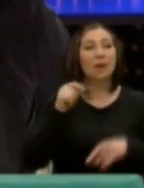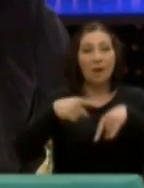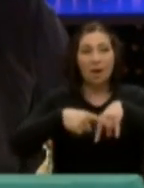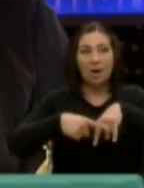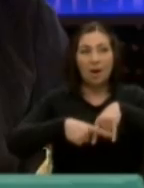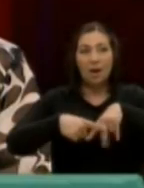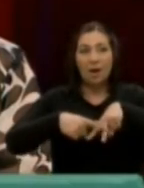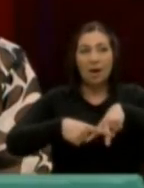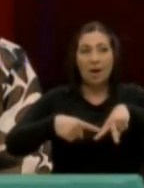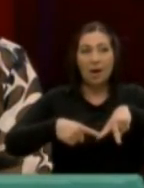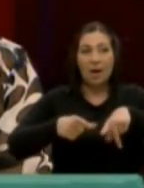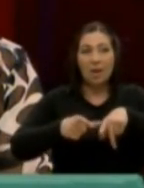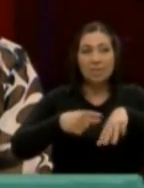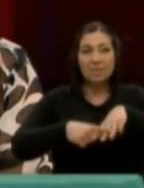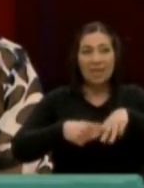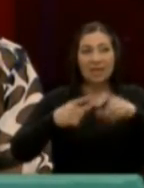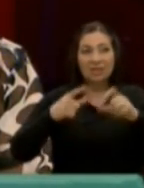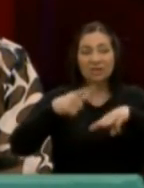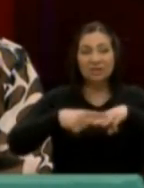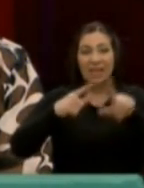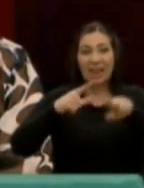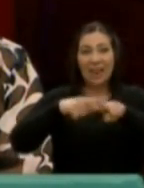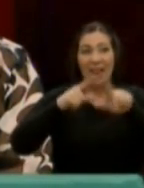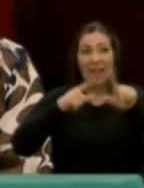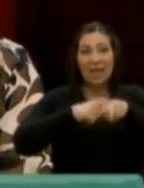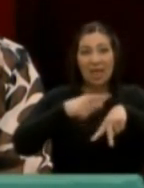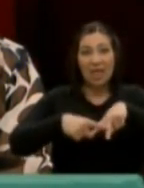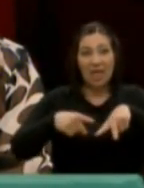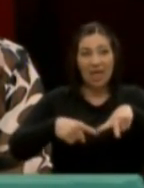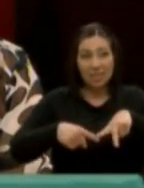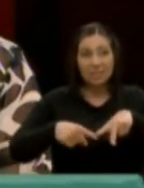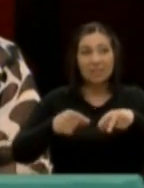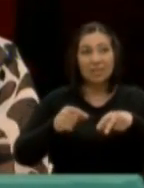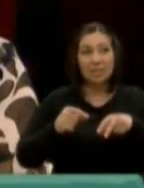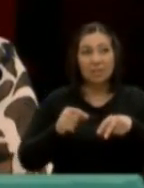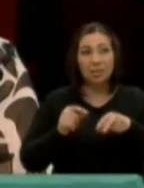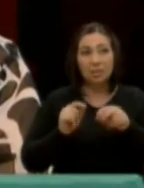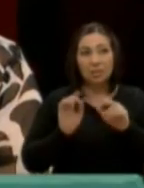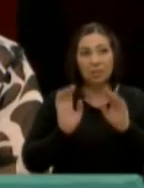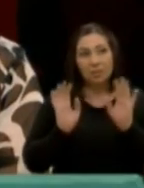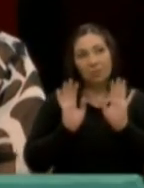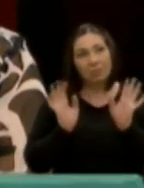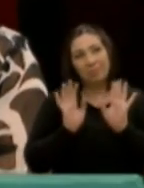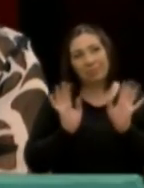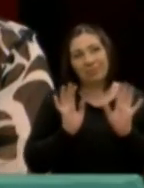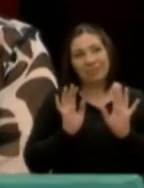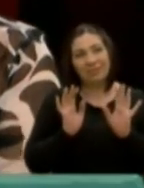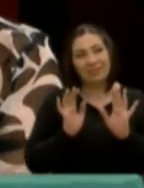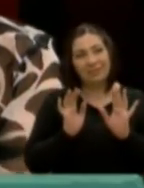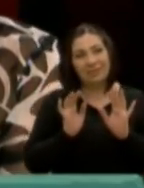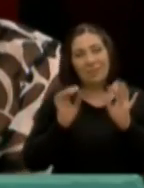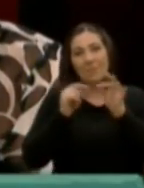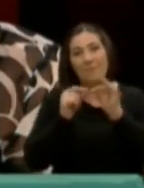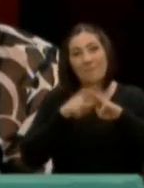Hande Celalyan Bekir hanımefendi. Yok, Bekir'i yok. Ha, Bekir'i yok. Bekir